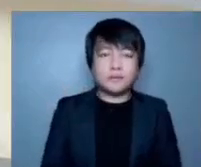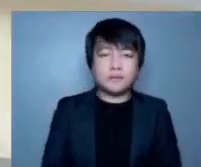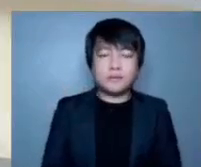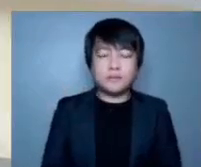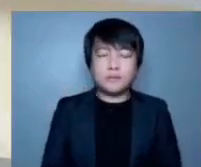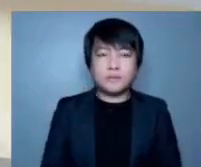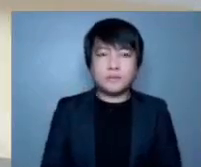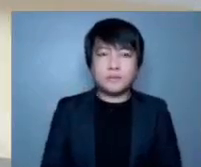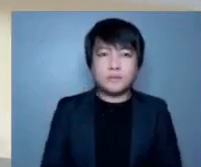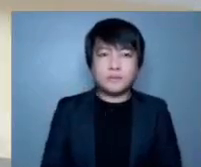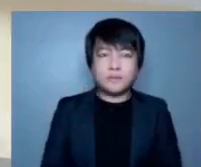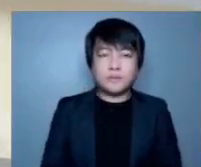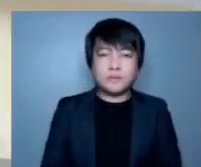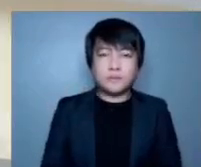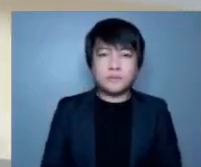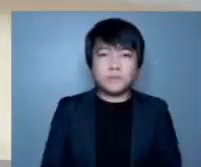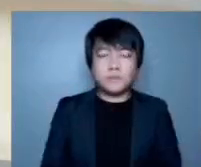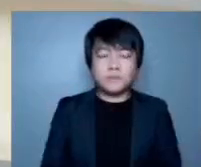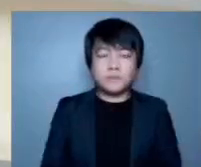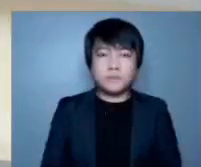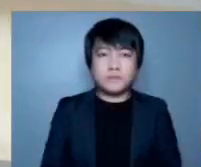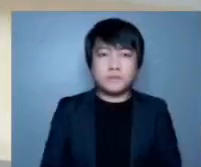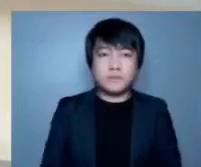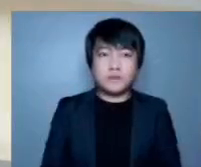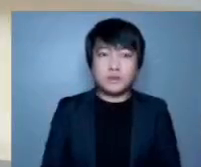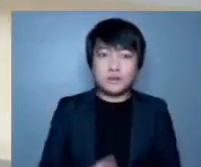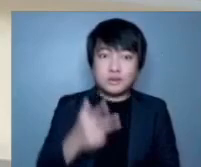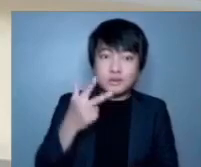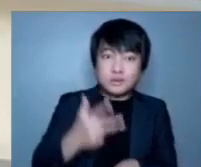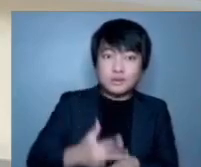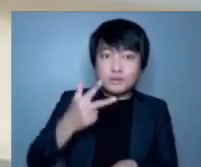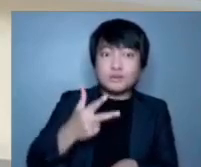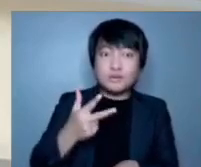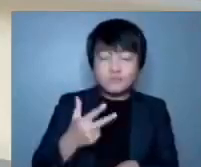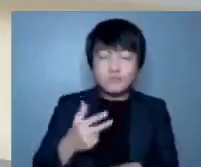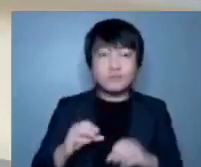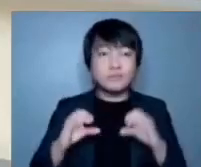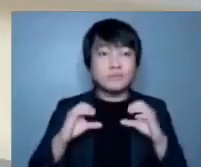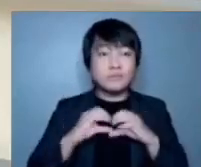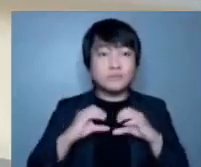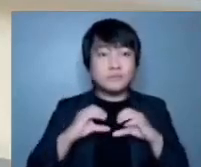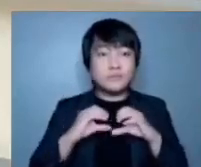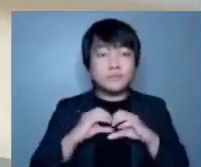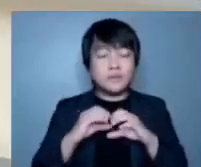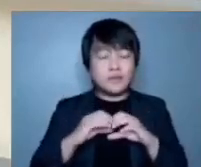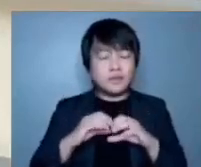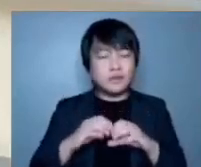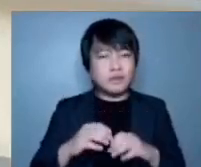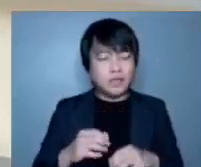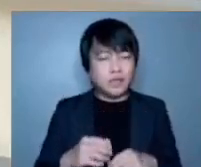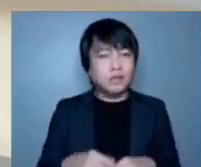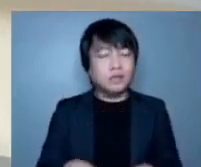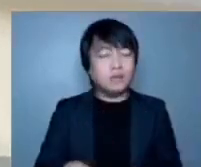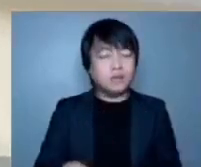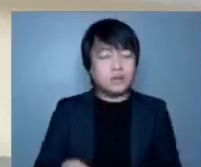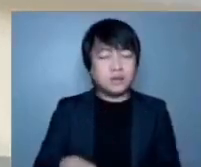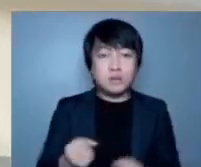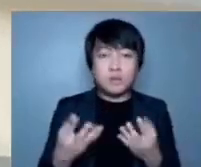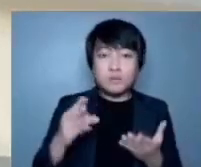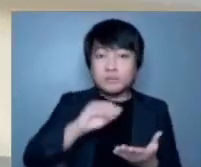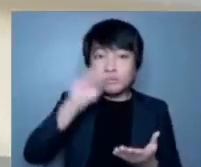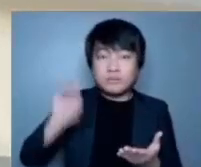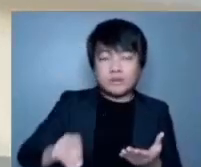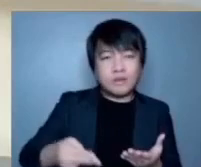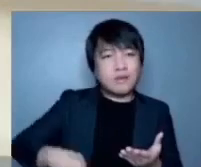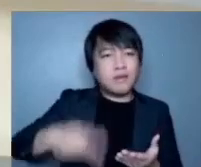Sa ikatlong pagkakataon, GMA Network ang media brand na may pinakamataas na trust score sa Pilipinas batay sa Digital